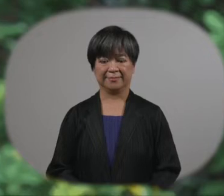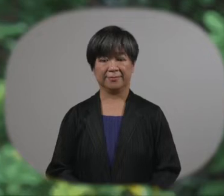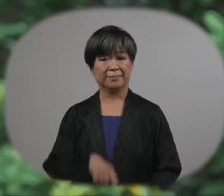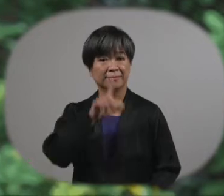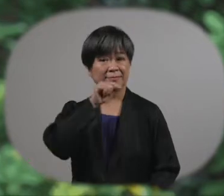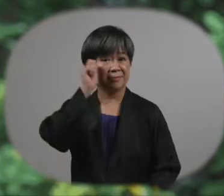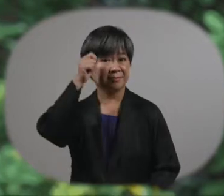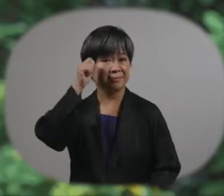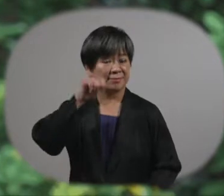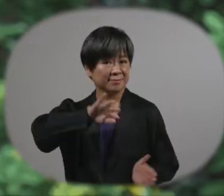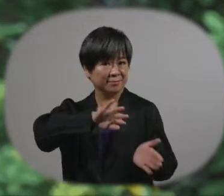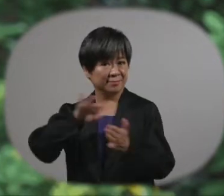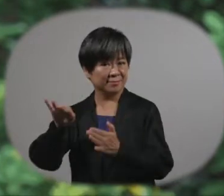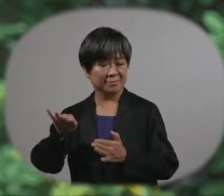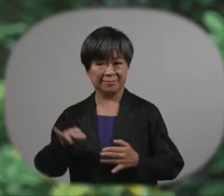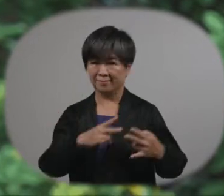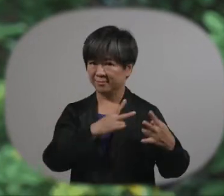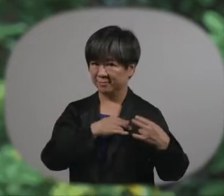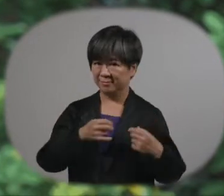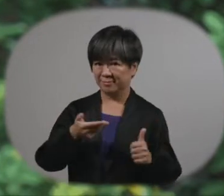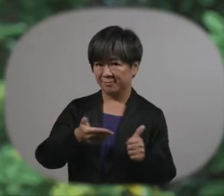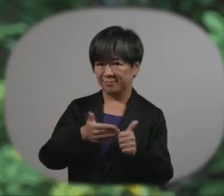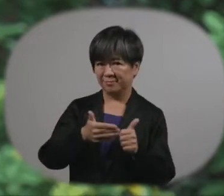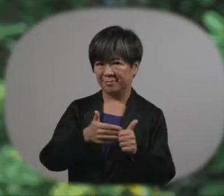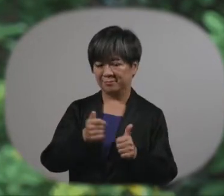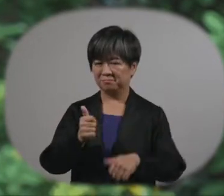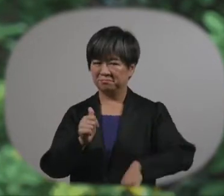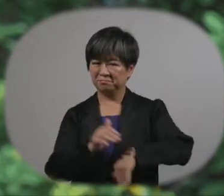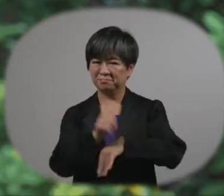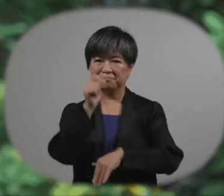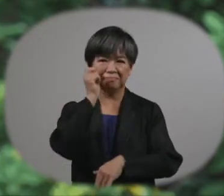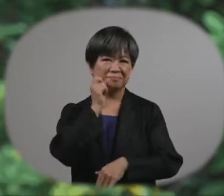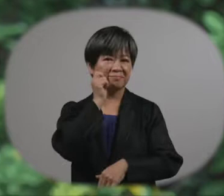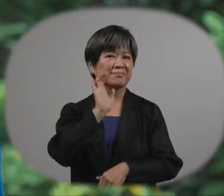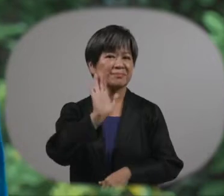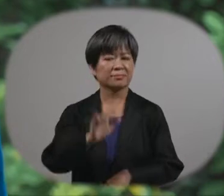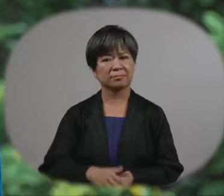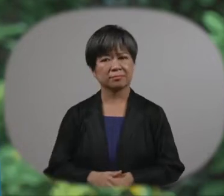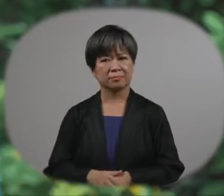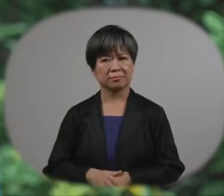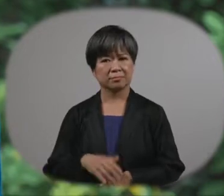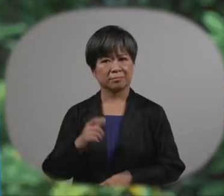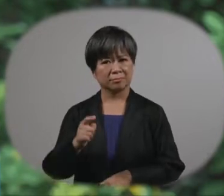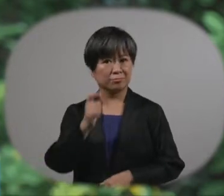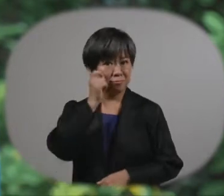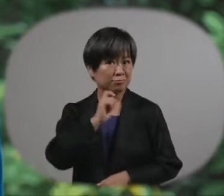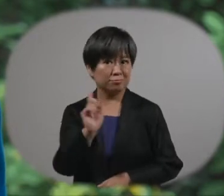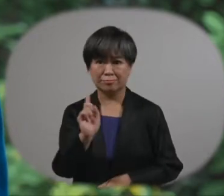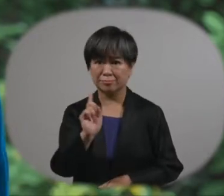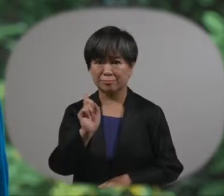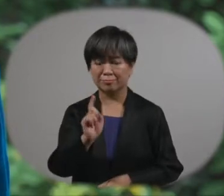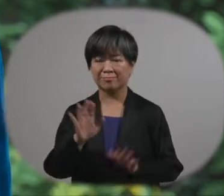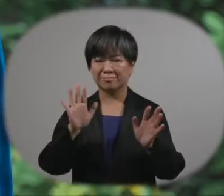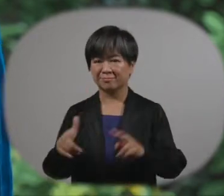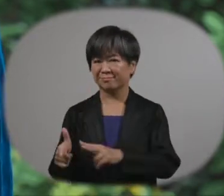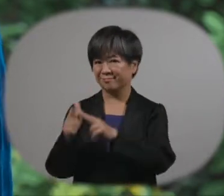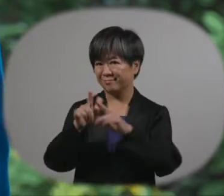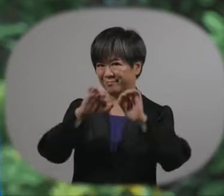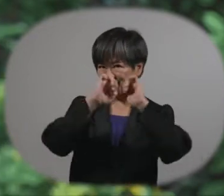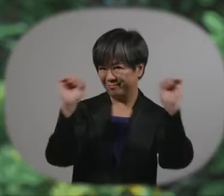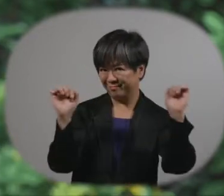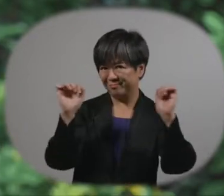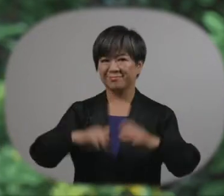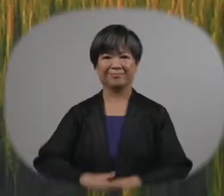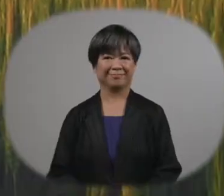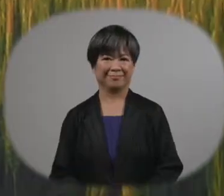在羽球之外的世界，蔡依林也培养了相当帅气的爱好。究竟她会有怎样的兴趣呢？就让我们一起来了解